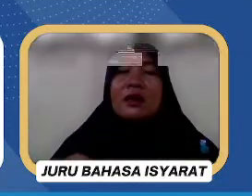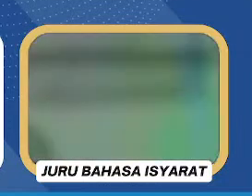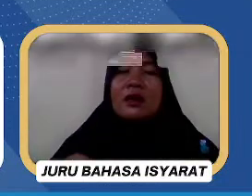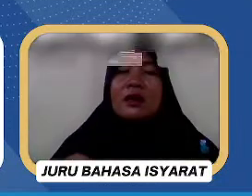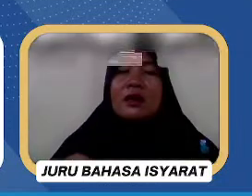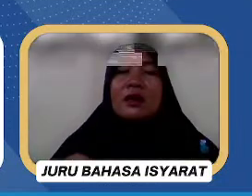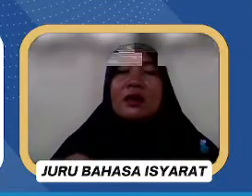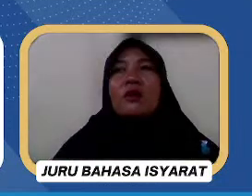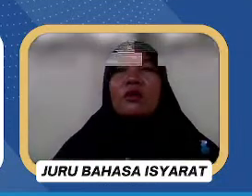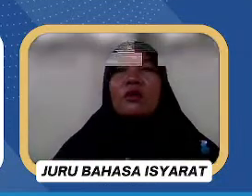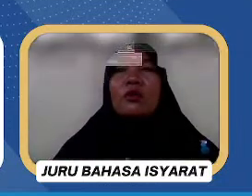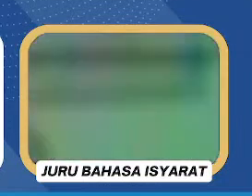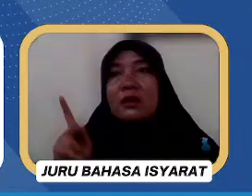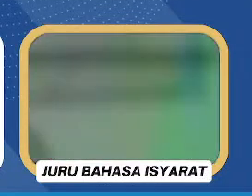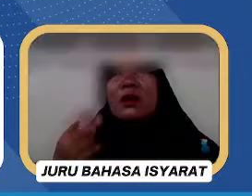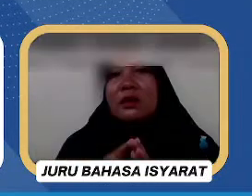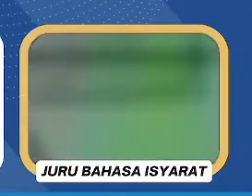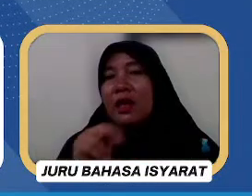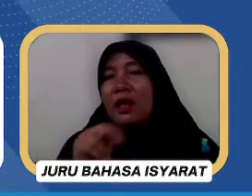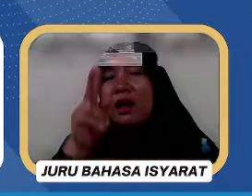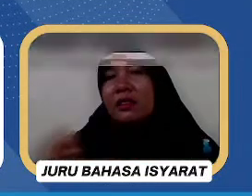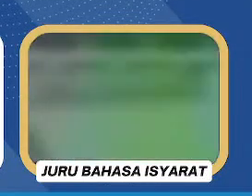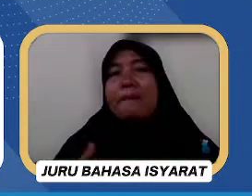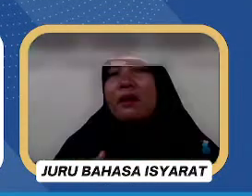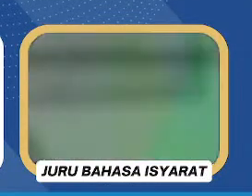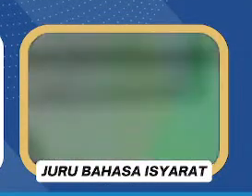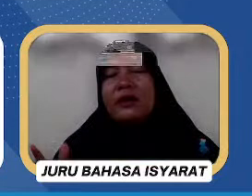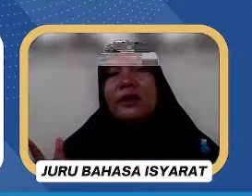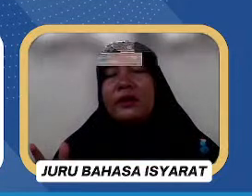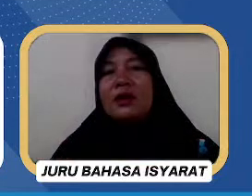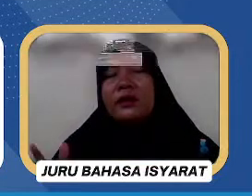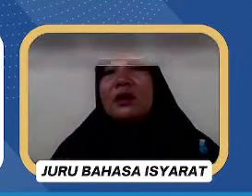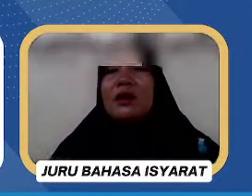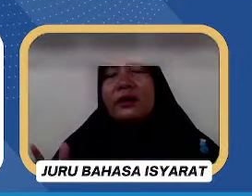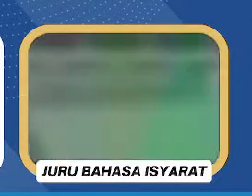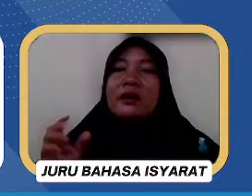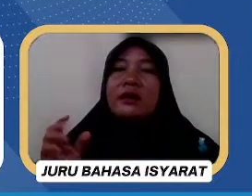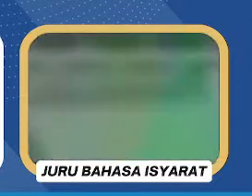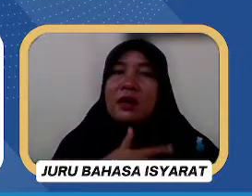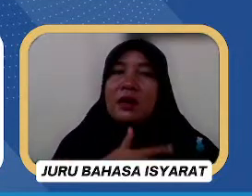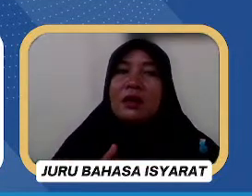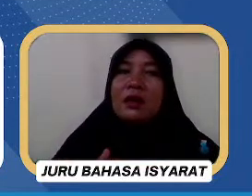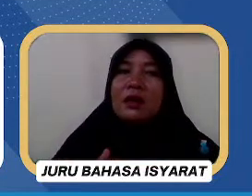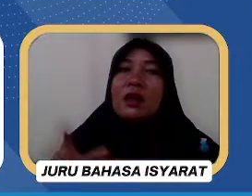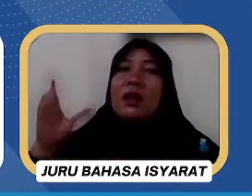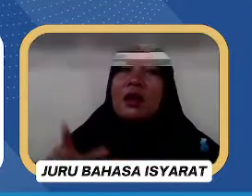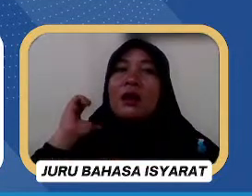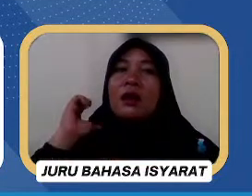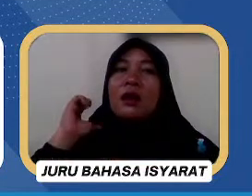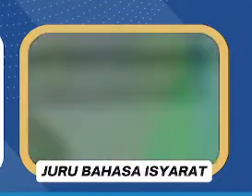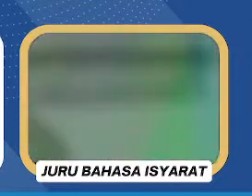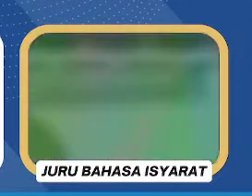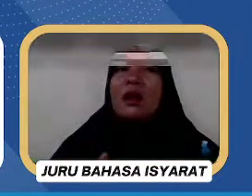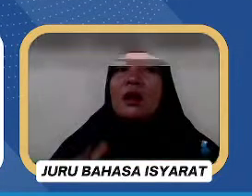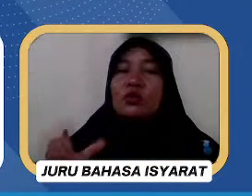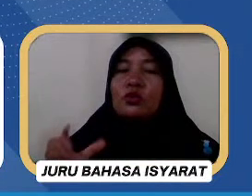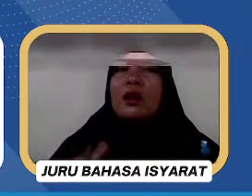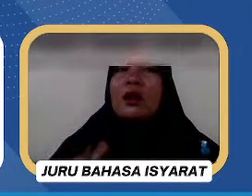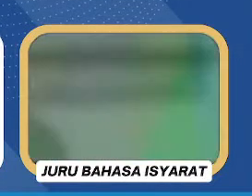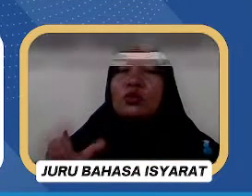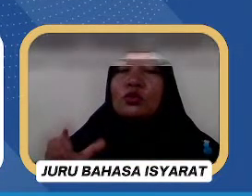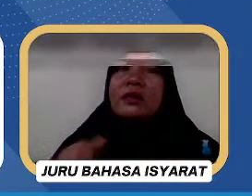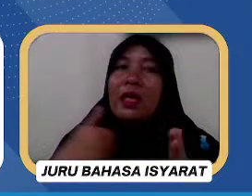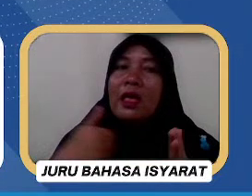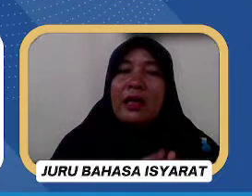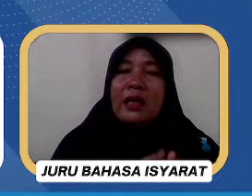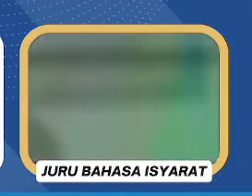hebat. Kemudian mencari tantangan. Pasti kalau anak muda, anak-anak pelajar mencari tantangan. Atau bahasa